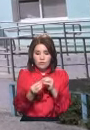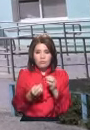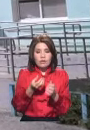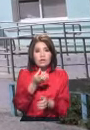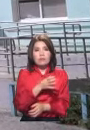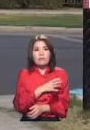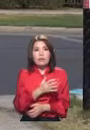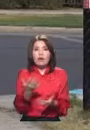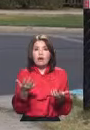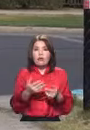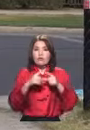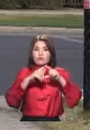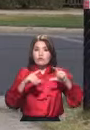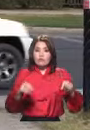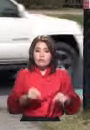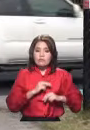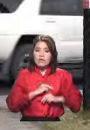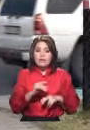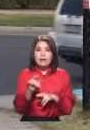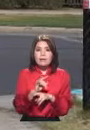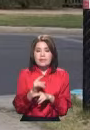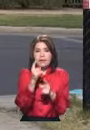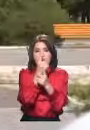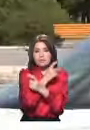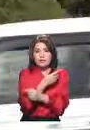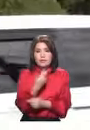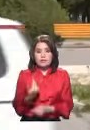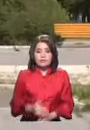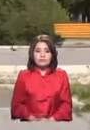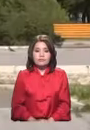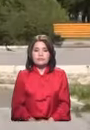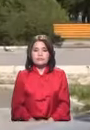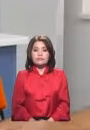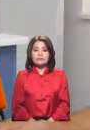Правда, в каких именно школах трудились обманщики, не сообщается.